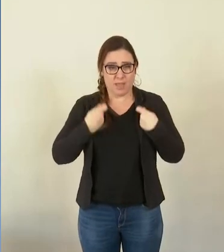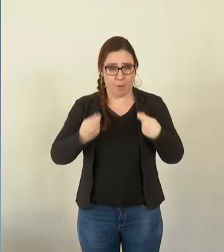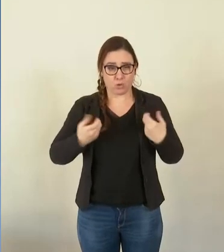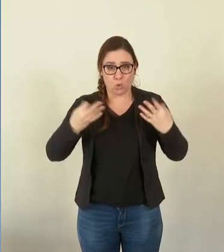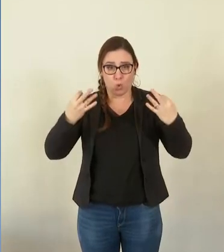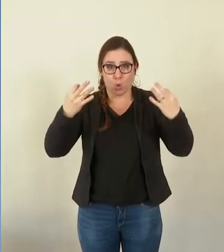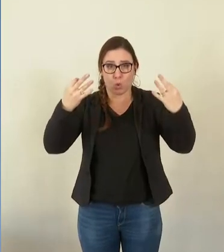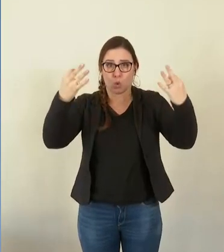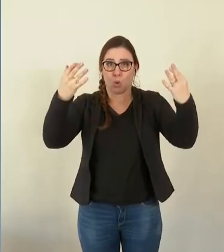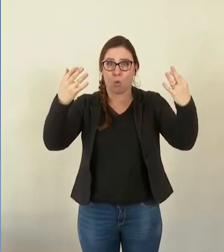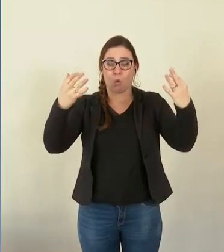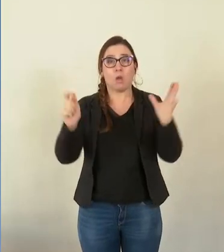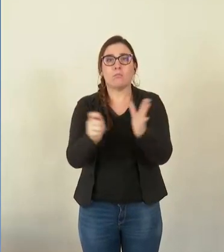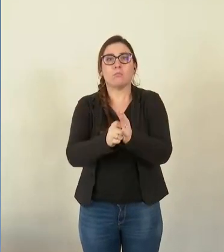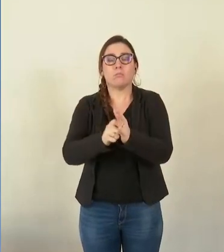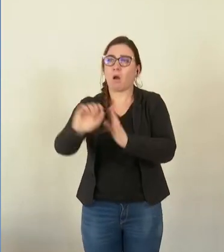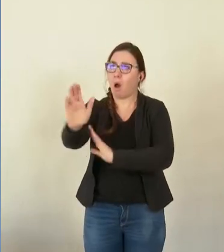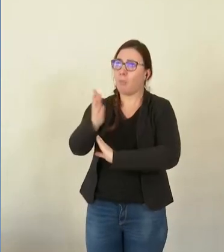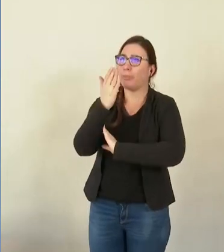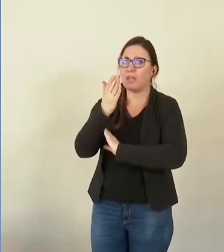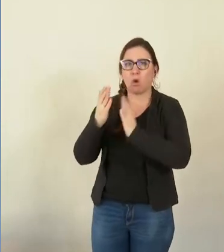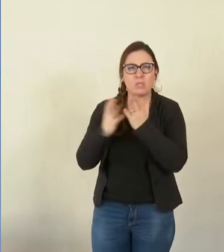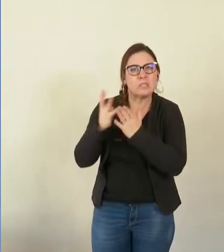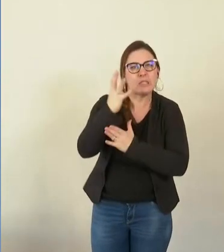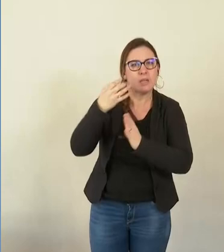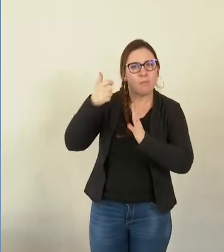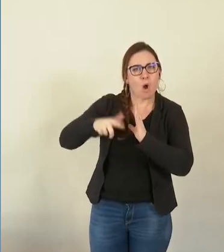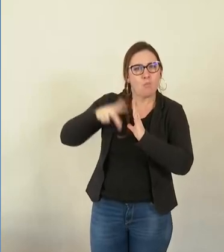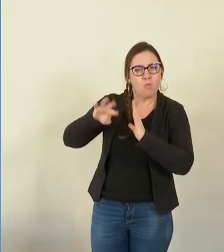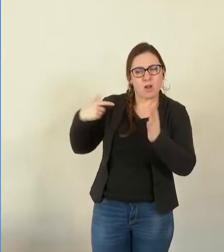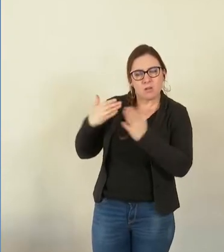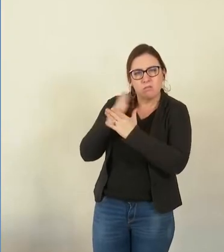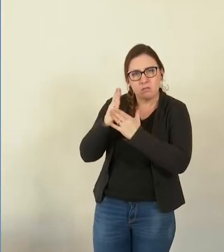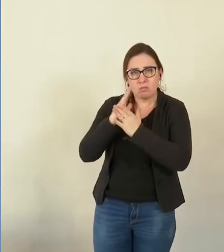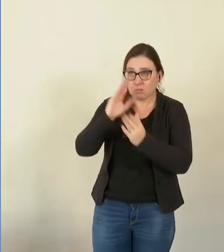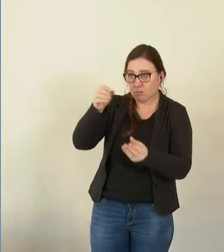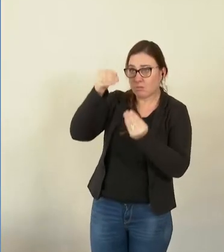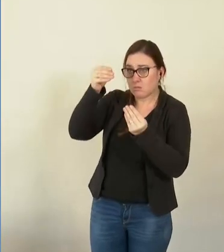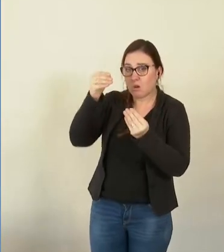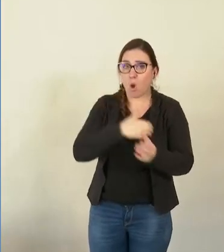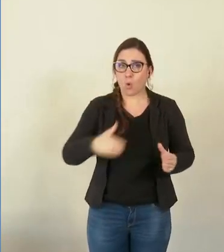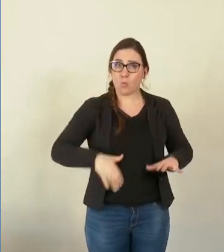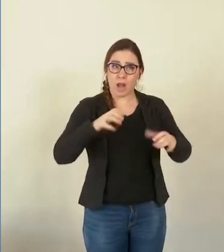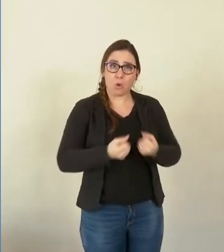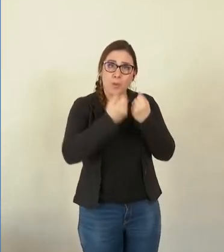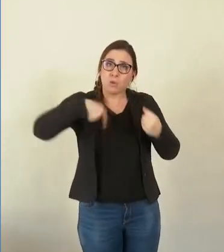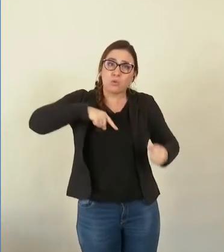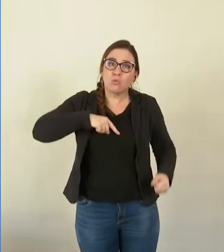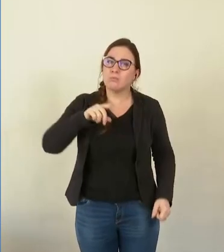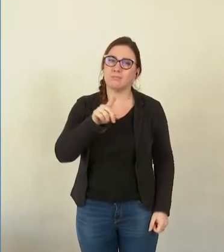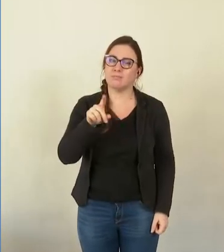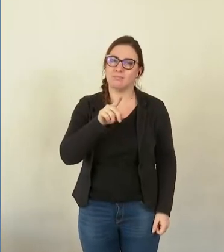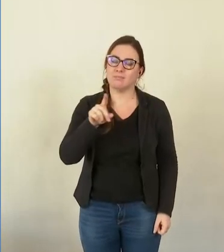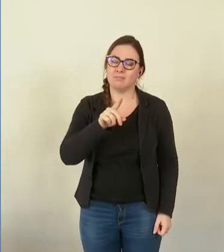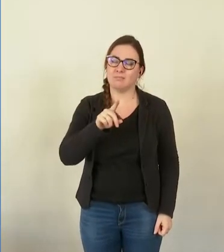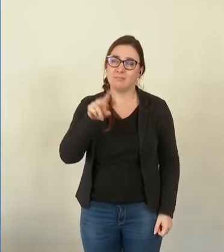arrivez aujourd'hui avec ce projet que vous travaillez depuis plusieurs mois qui ne relève pas d'une compétence communale directe soyons clair ce n'est pas dans le